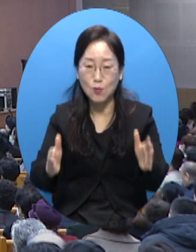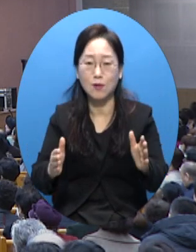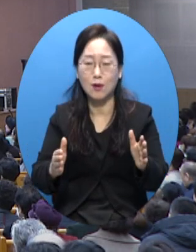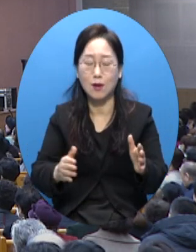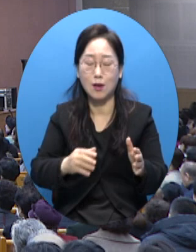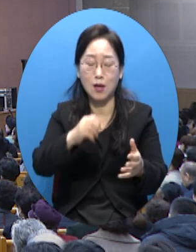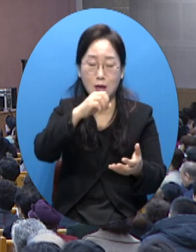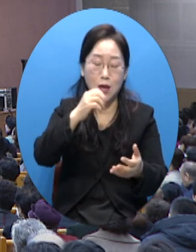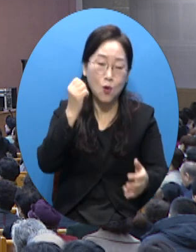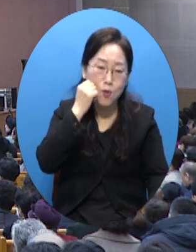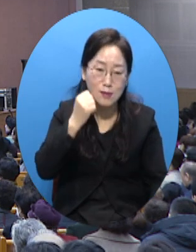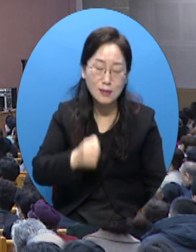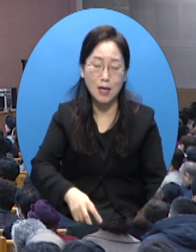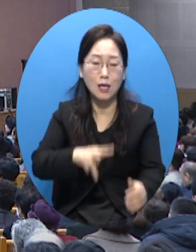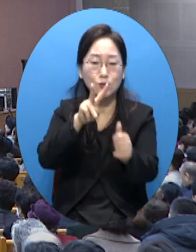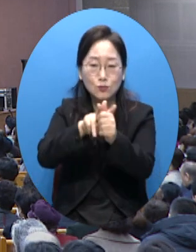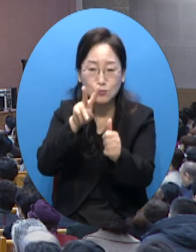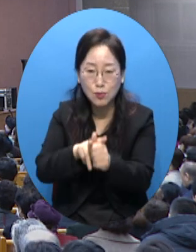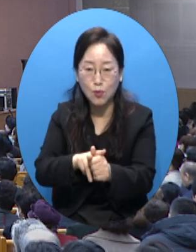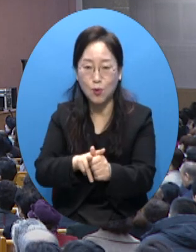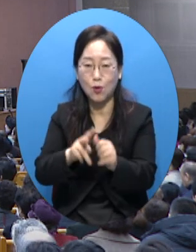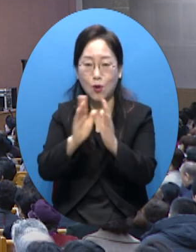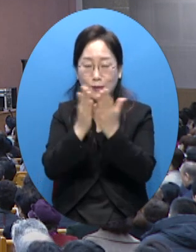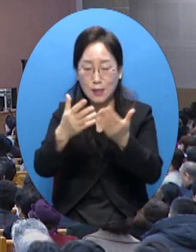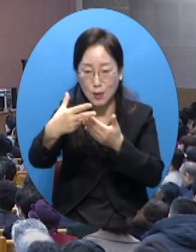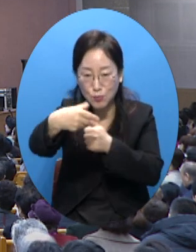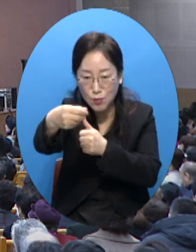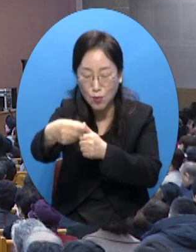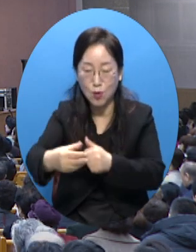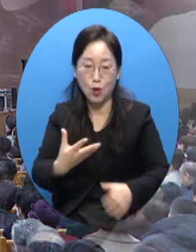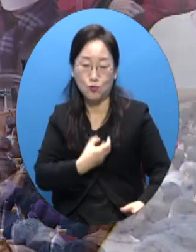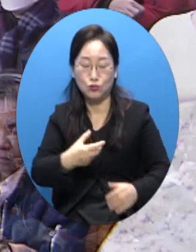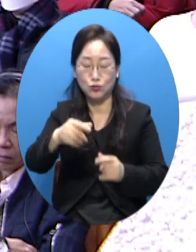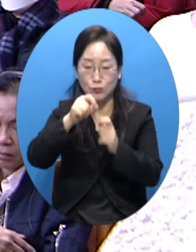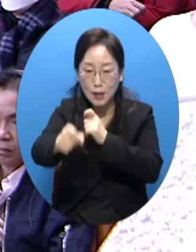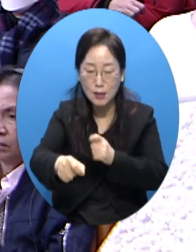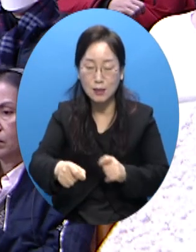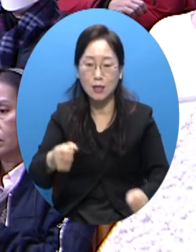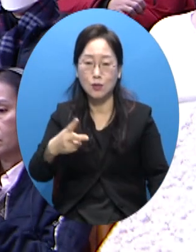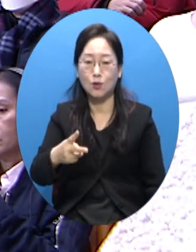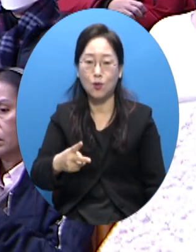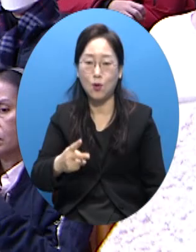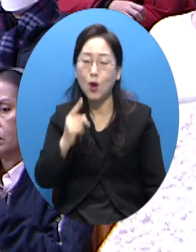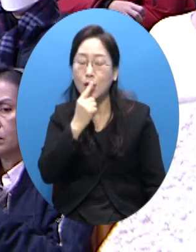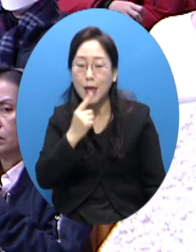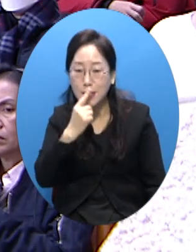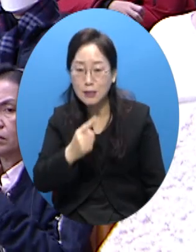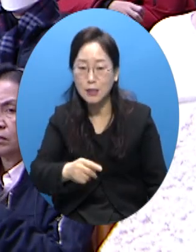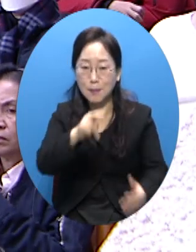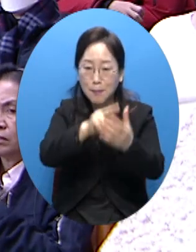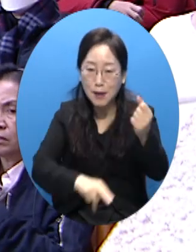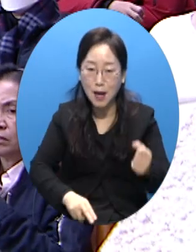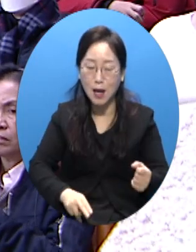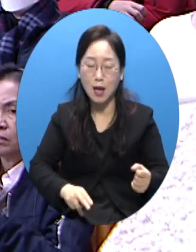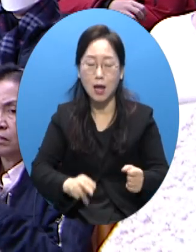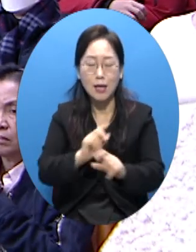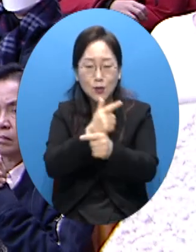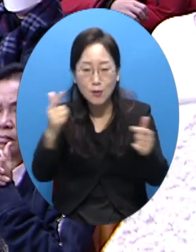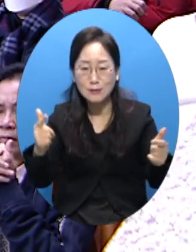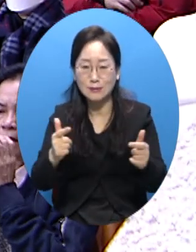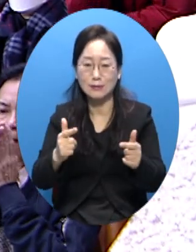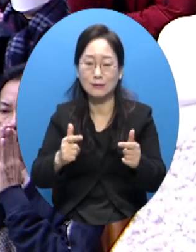재과점 슈퍼마켓 도서대여점 우유 대리점 조각 케이크 납품 베이커리 카페